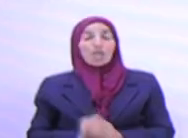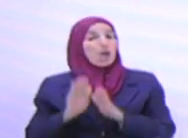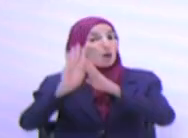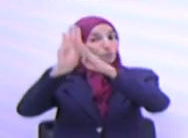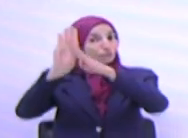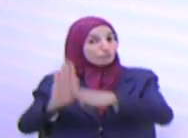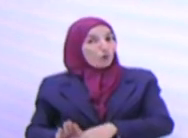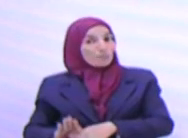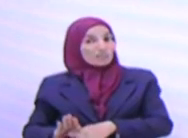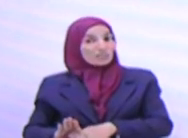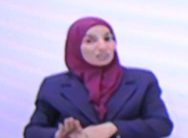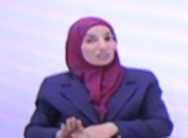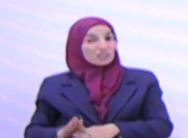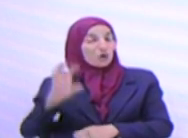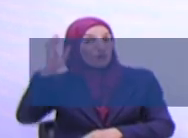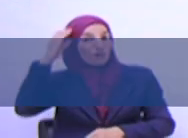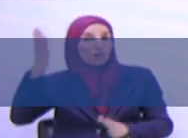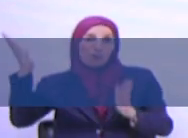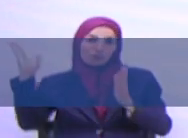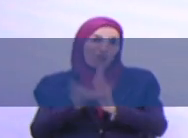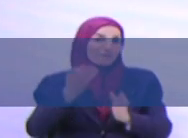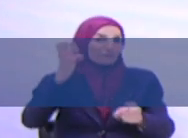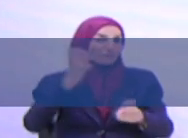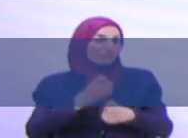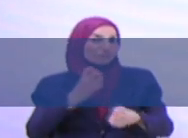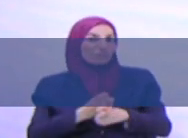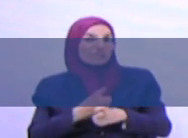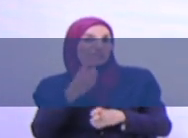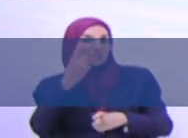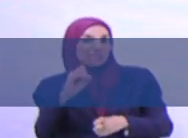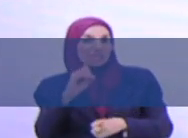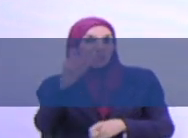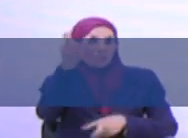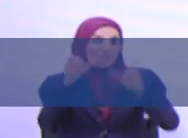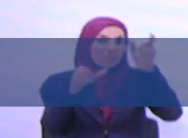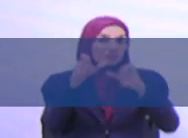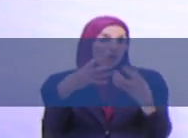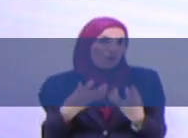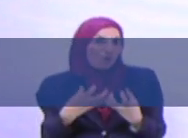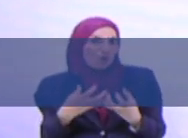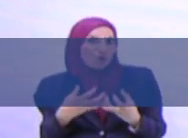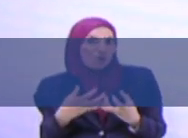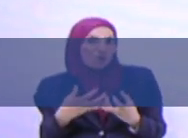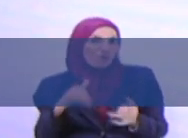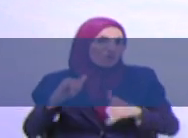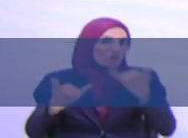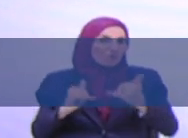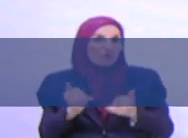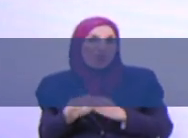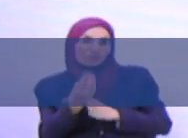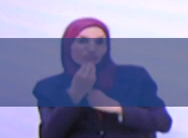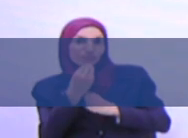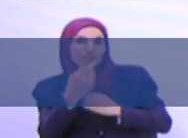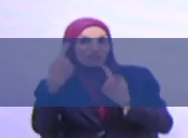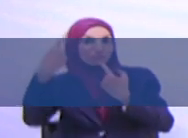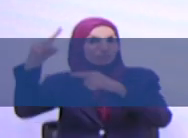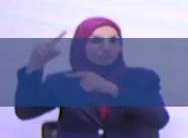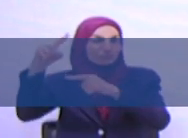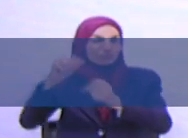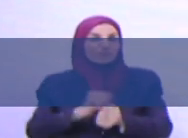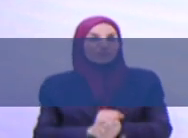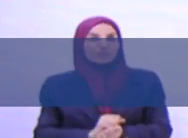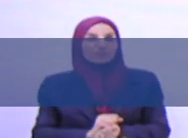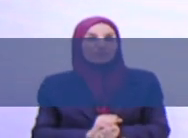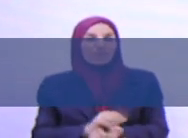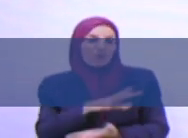الدولة ستضرب بيد من حديد لكل من تسول له نفسه اللعب بقوت الجزائريين وتهريبه لخلق